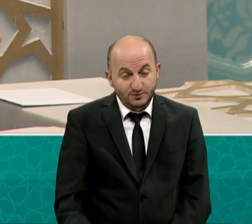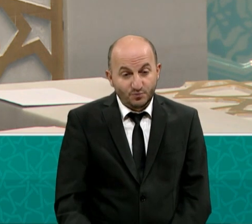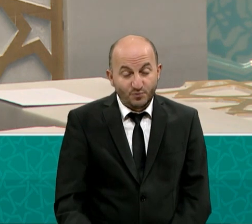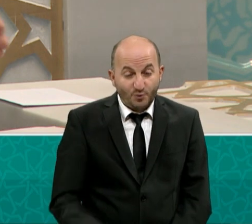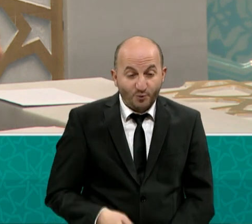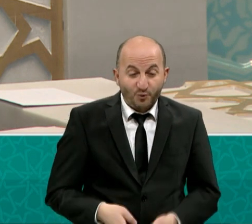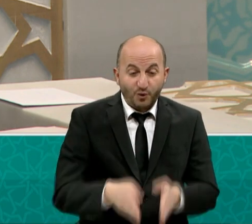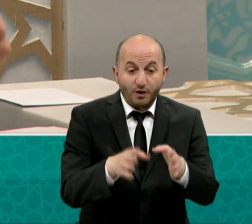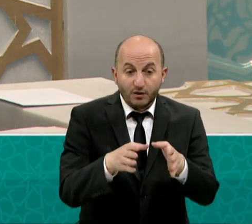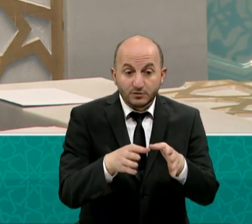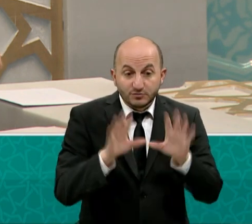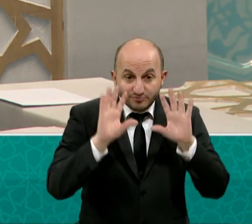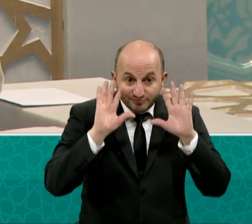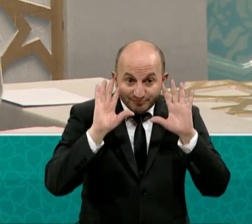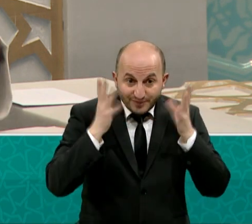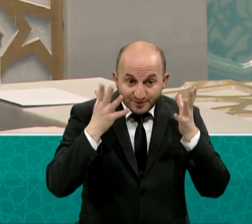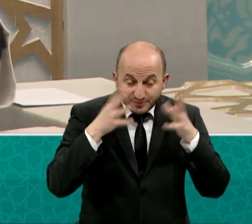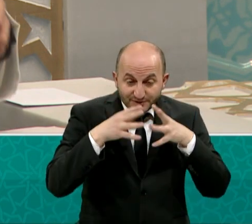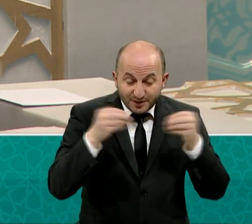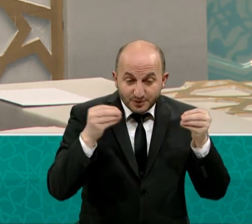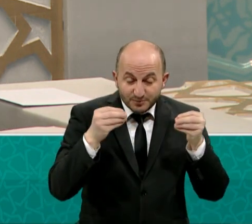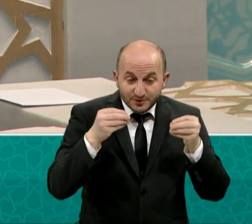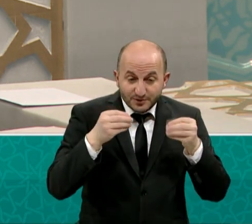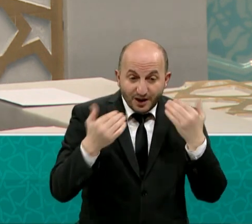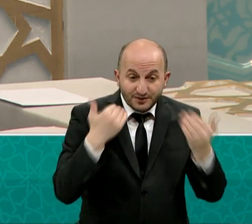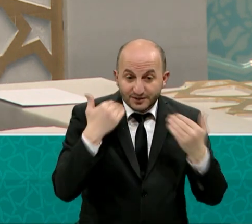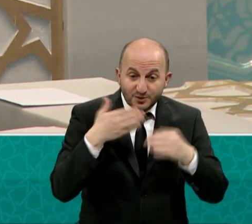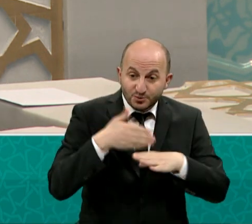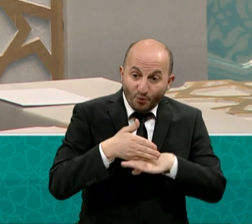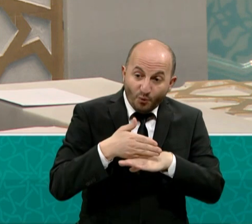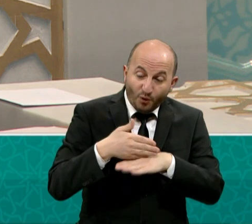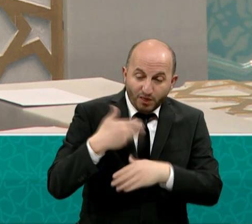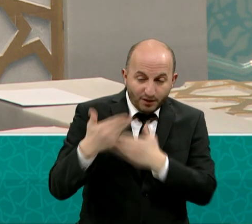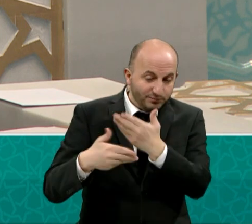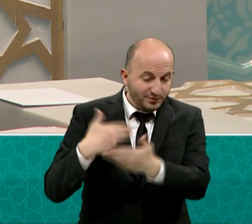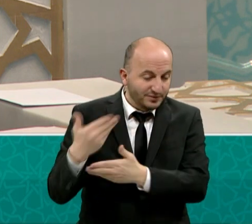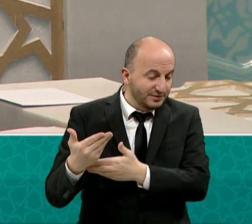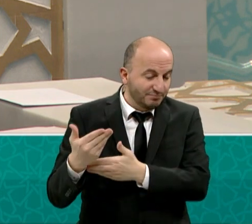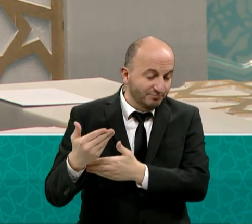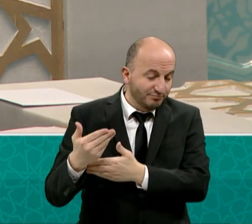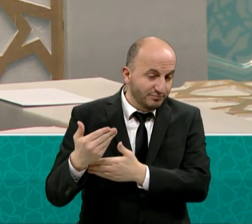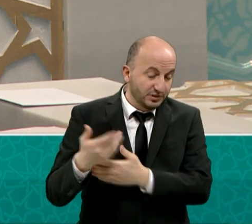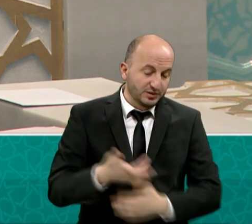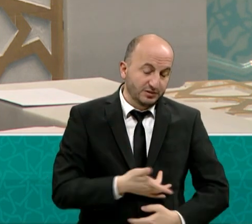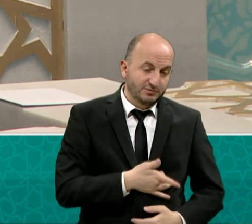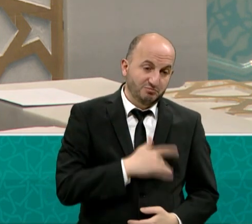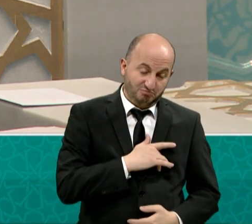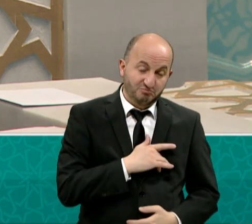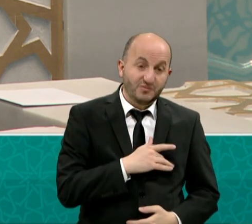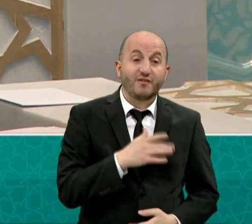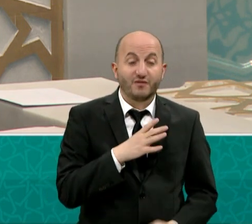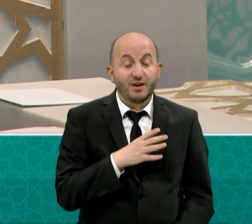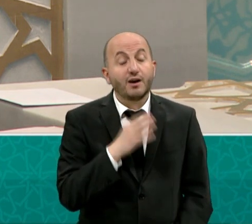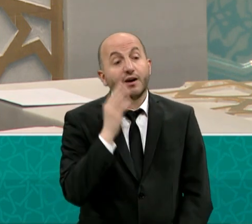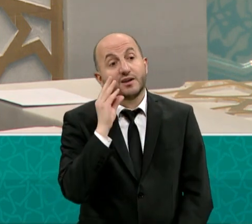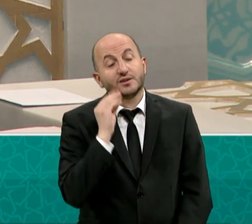Yolunu şaşırmış birine rehberlik etmeniz, adresi doğru göstermeniz Allah katında o imanın bir şubesidir,